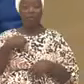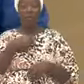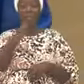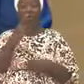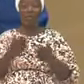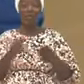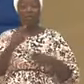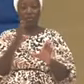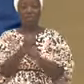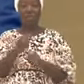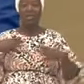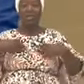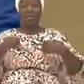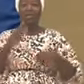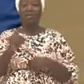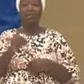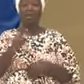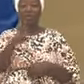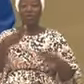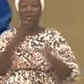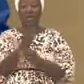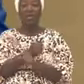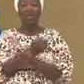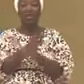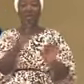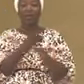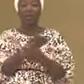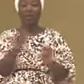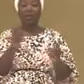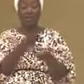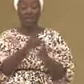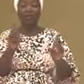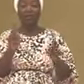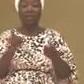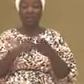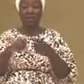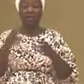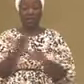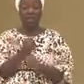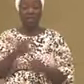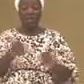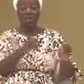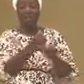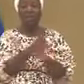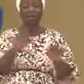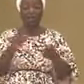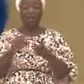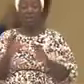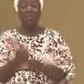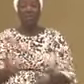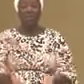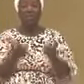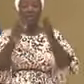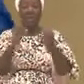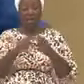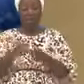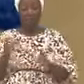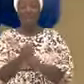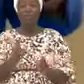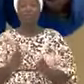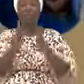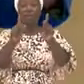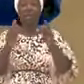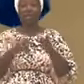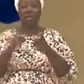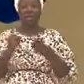d'être guéri vous êtes des livres et vous êtes sans que vous êtes français vous êtes élevé vous êtes promeut